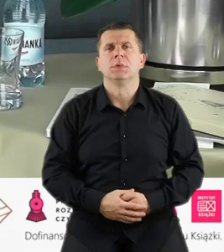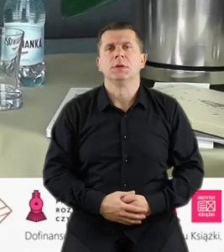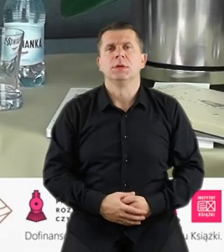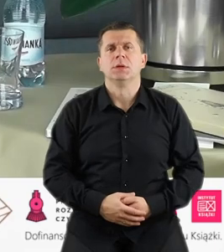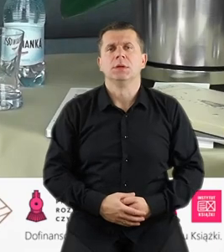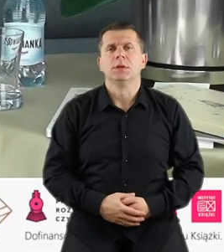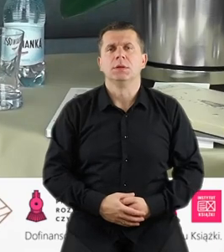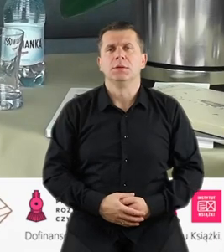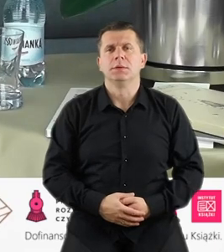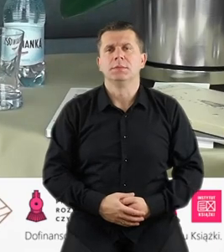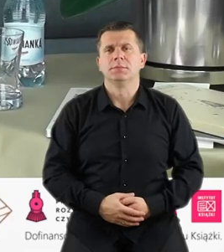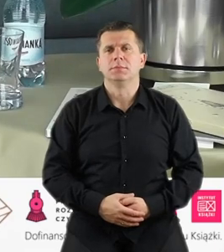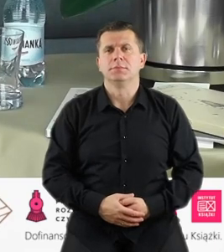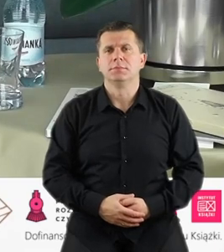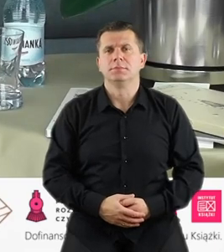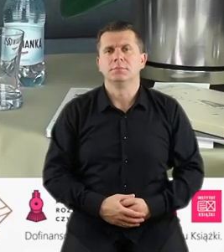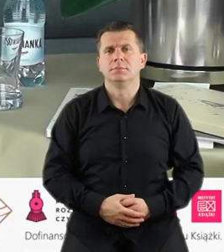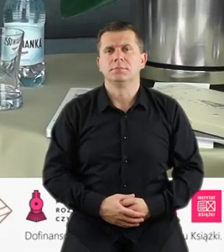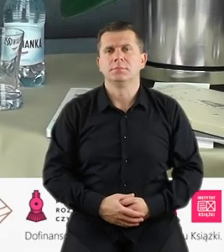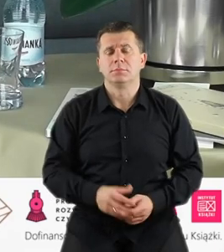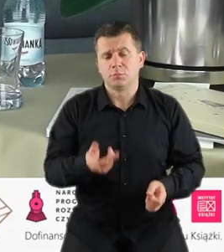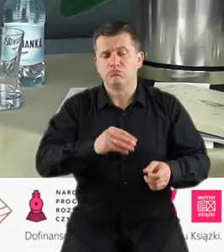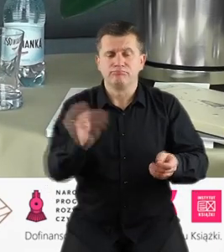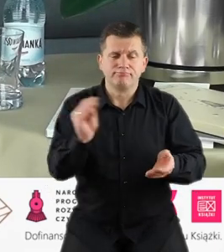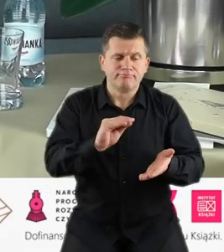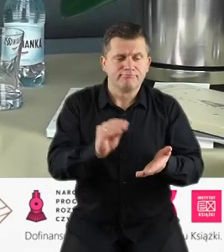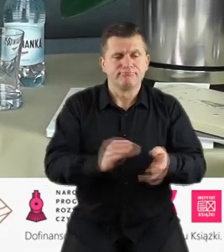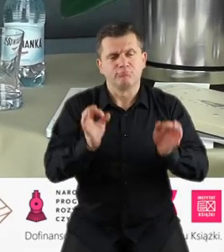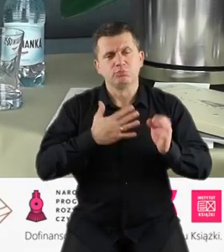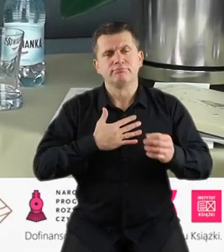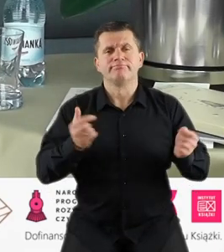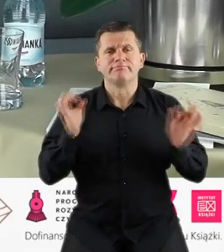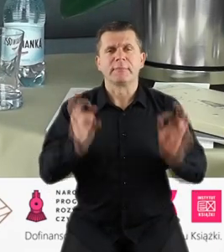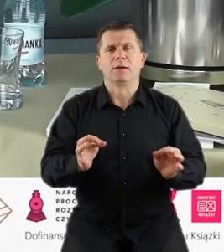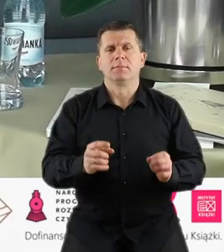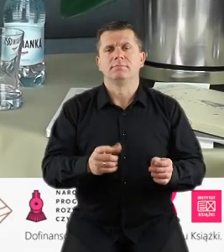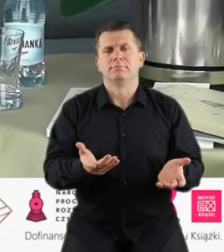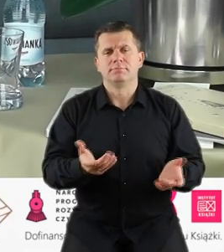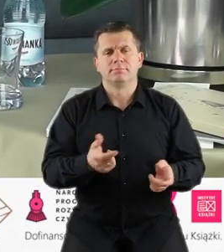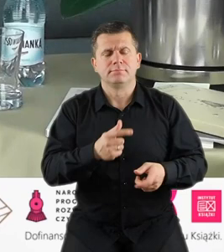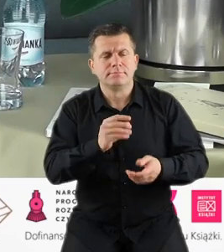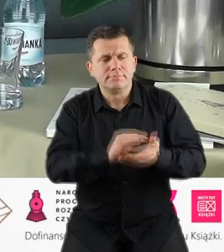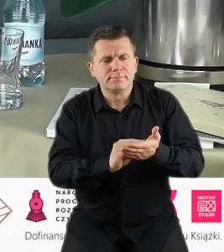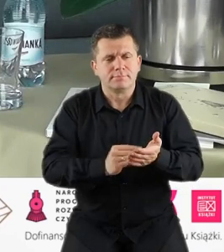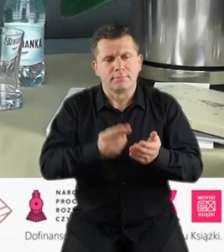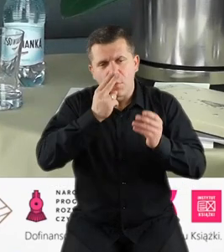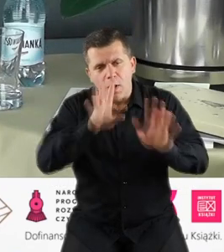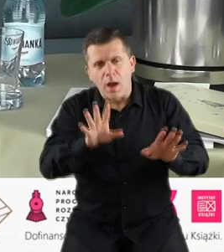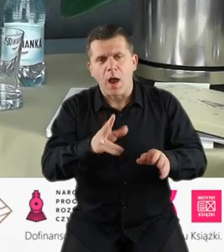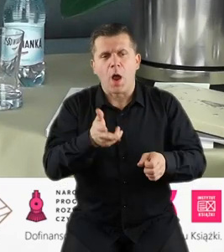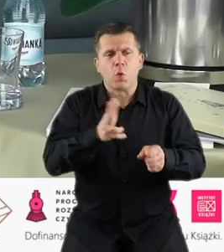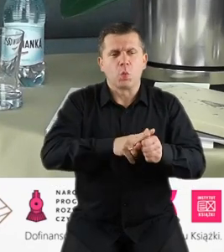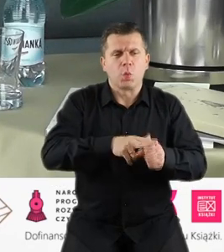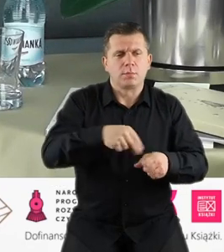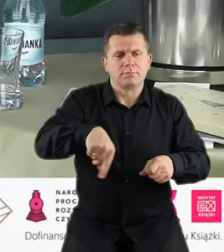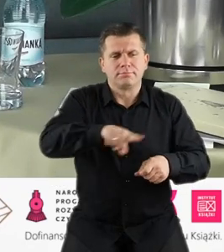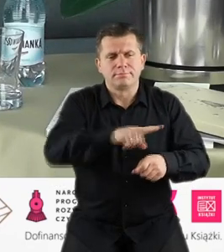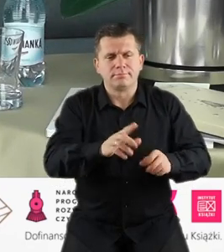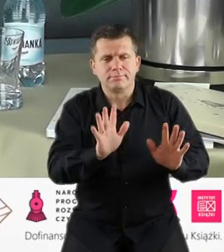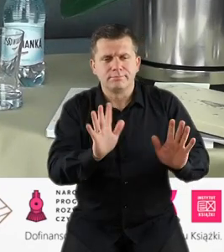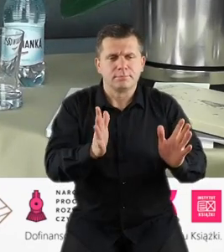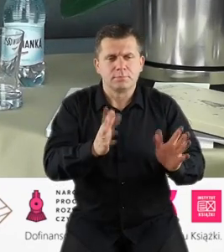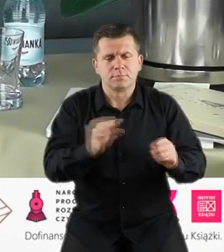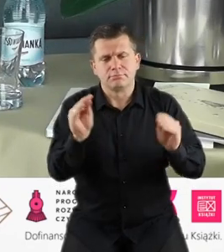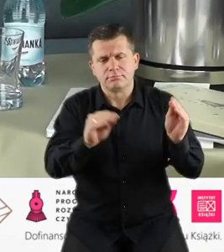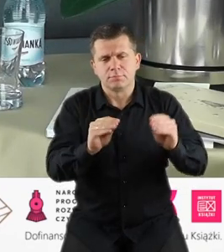autoredakcji, no właśnie, niektóre rzeczy tak, niektóre rzeczy wyciągnąć, a niektóre te słabsze